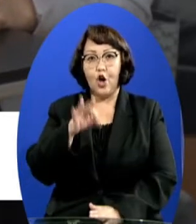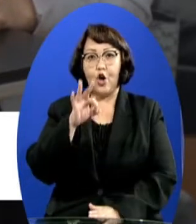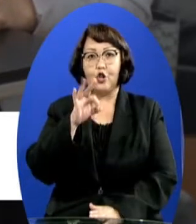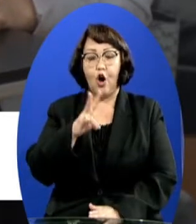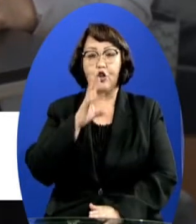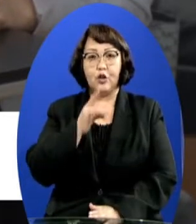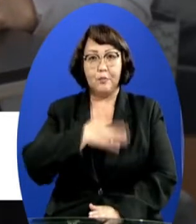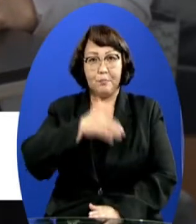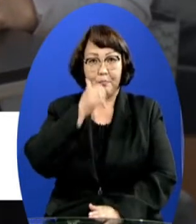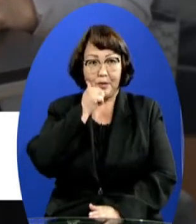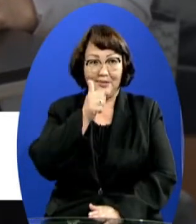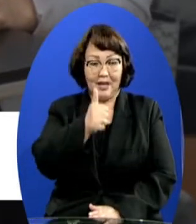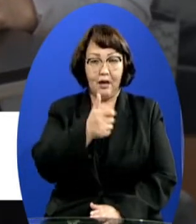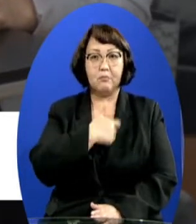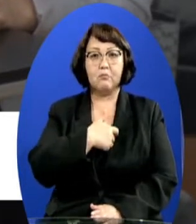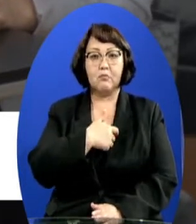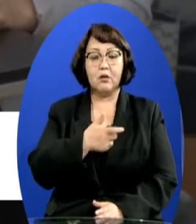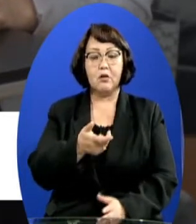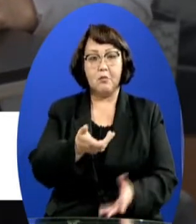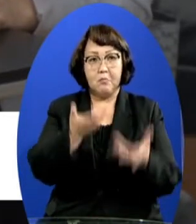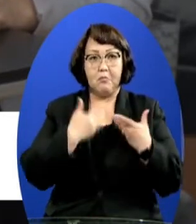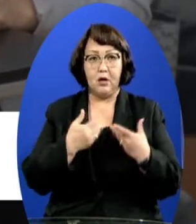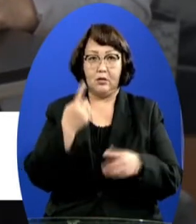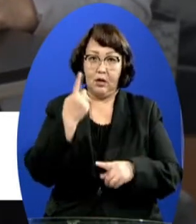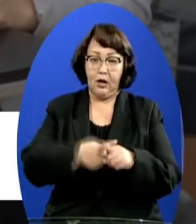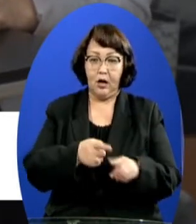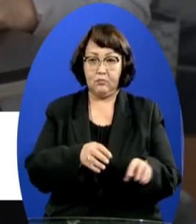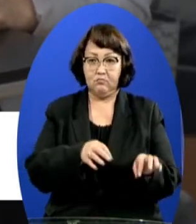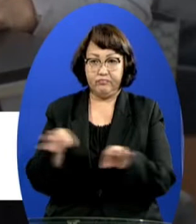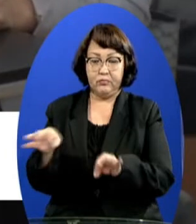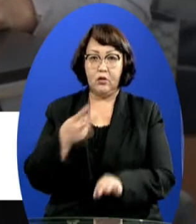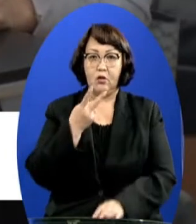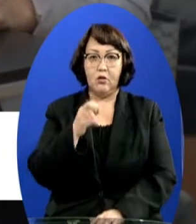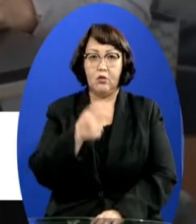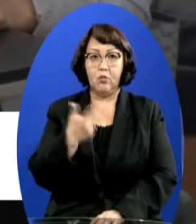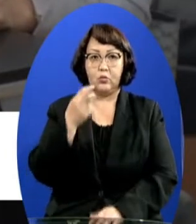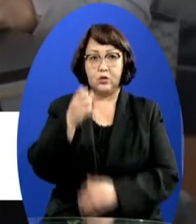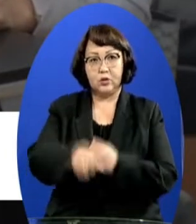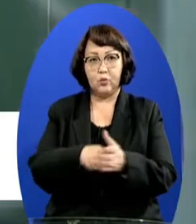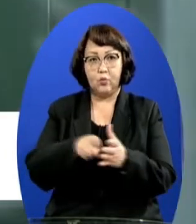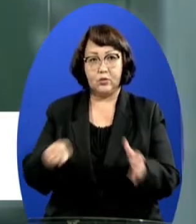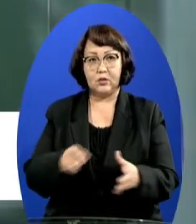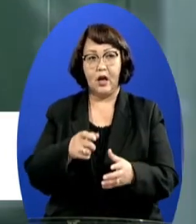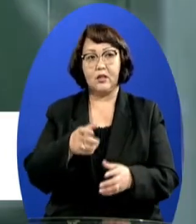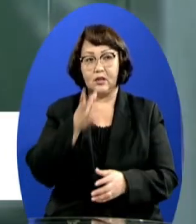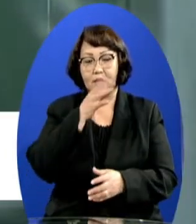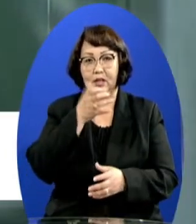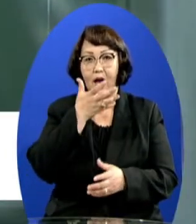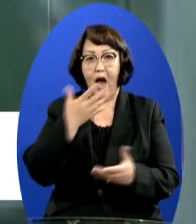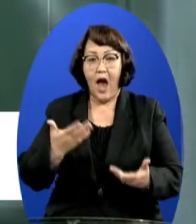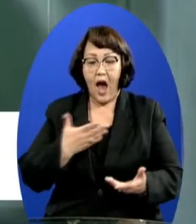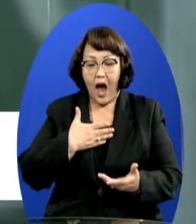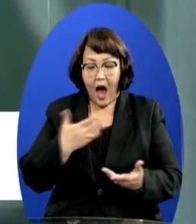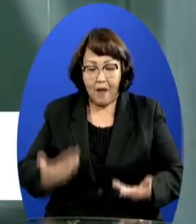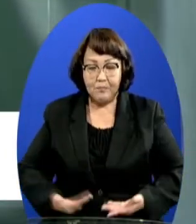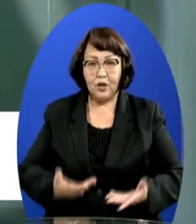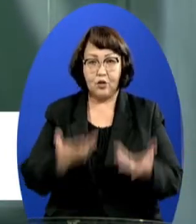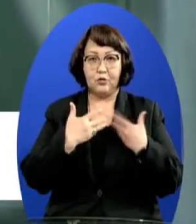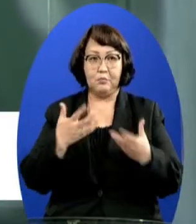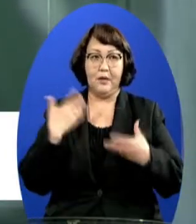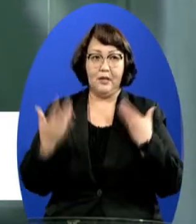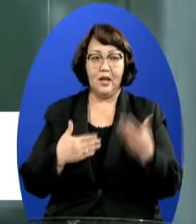бас надад бас нас сайрлж бас нэг 20-с 30 жилийн нас сайрсанд яс их баяртай байгаа. Яг түүнтэй адил элэг